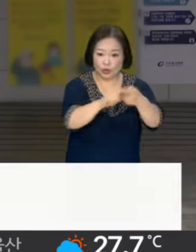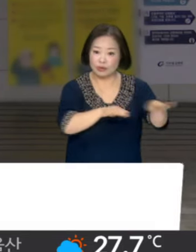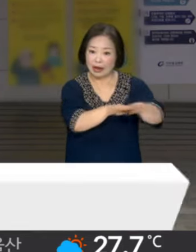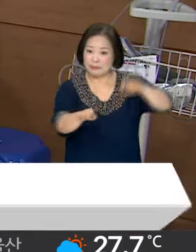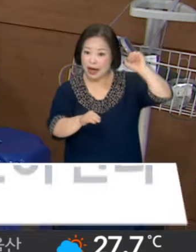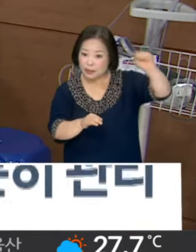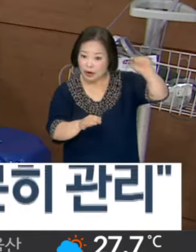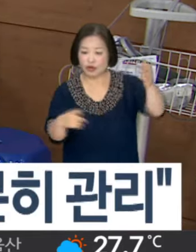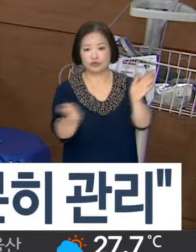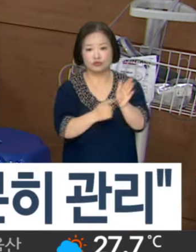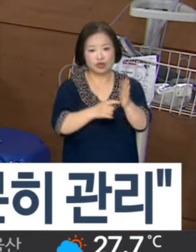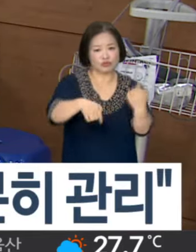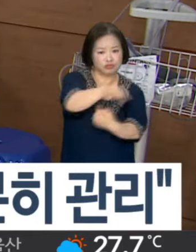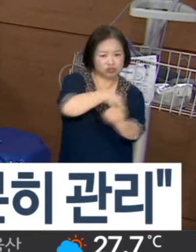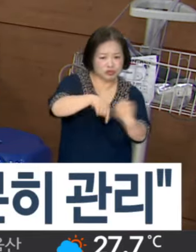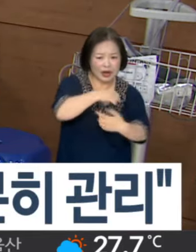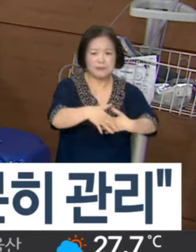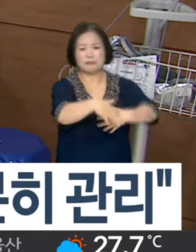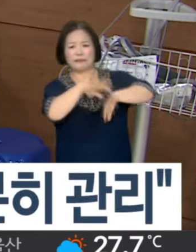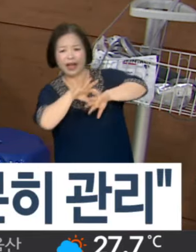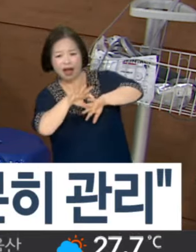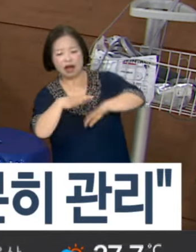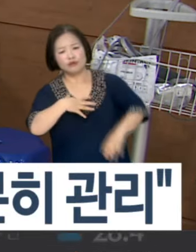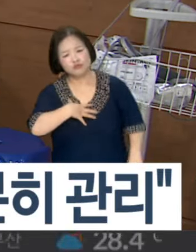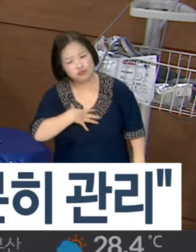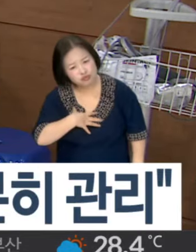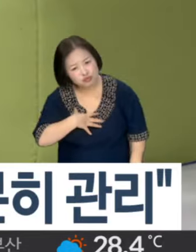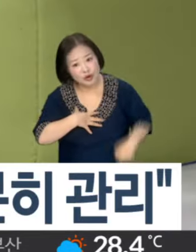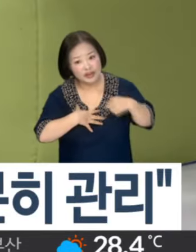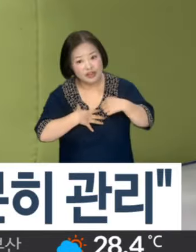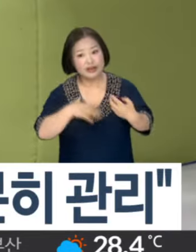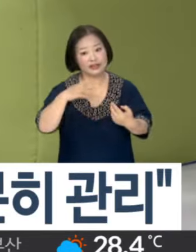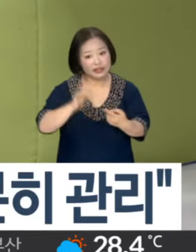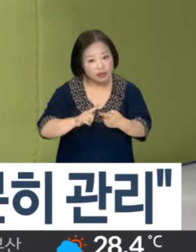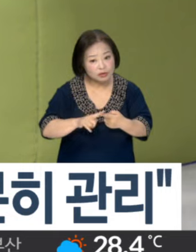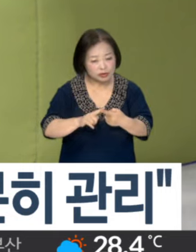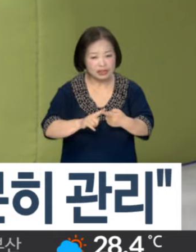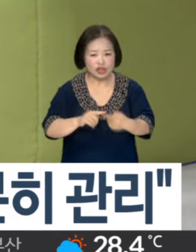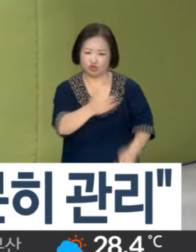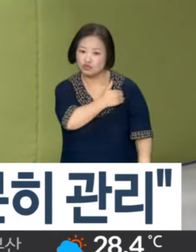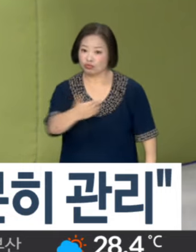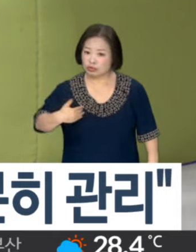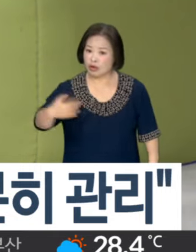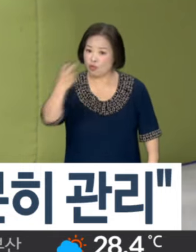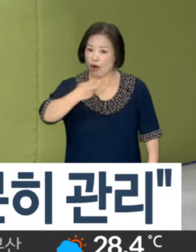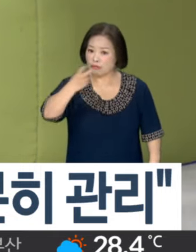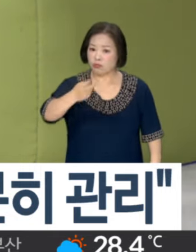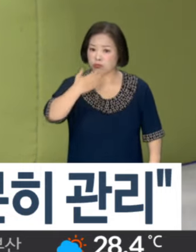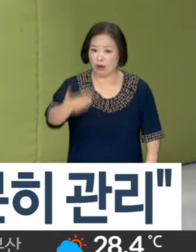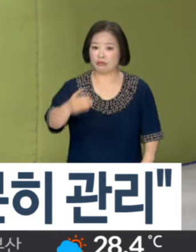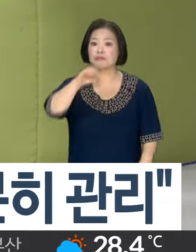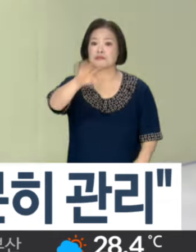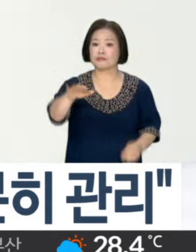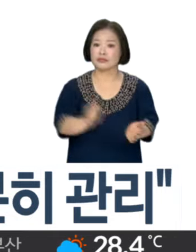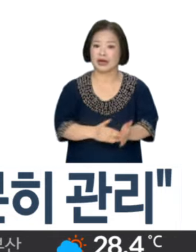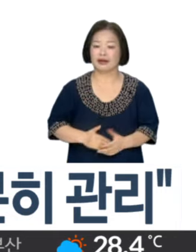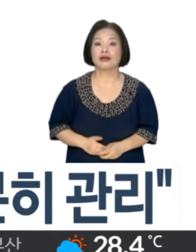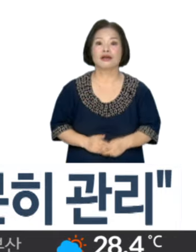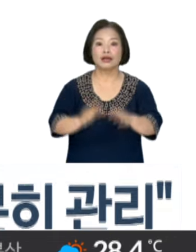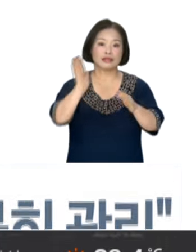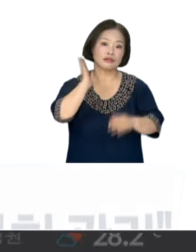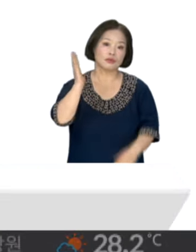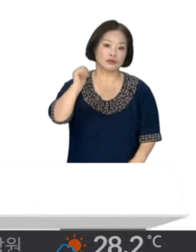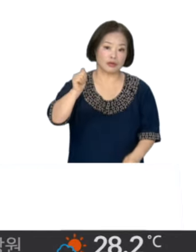응급실 운영에 차질이 빚어질 수 있다는 우려에 충분히 관리할 수 있는 상황이라고 진단했습니다